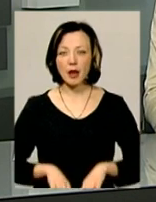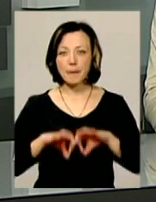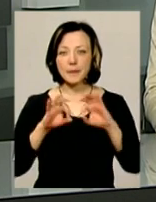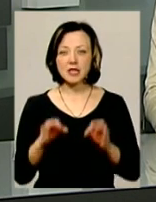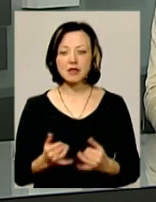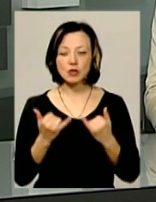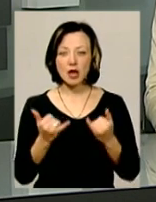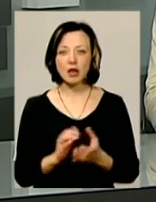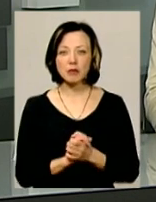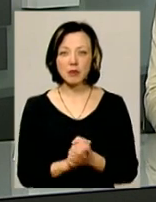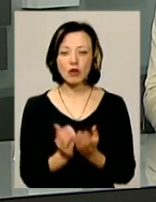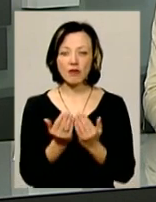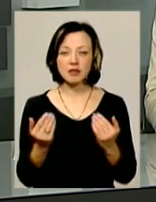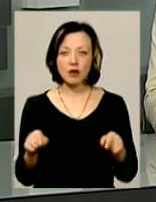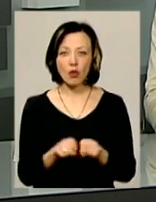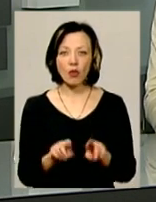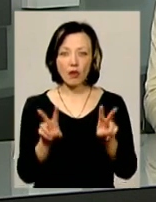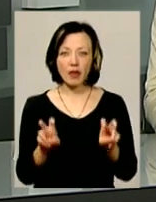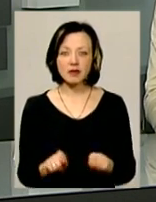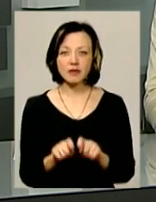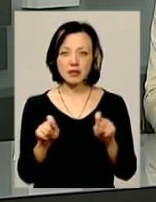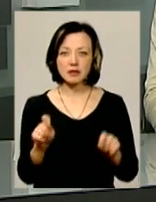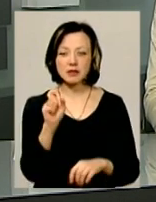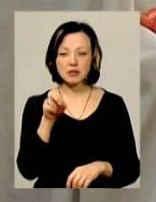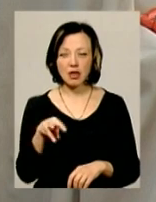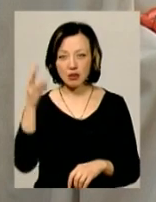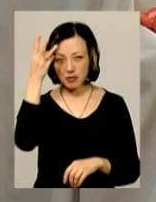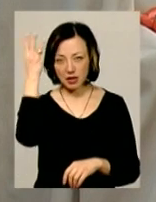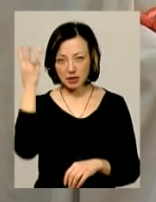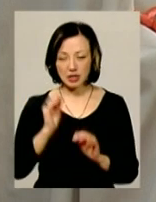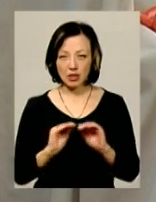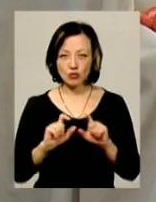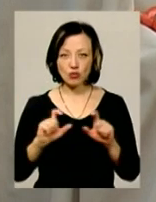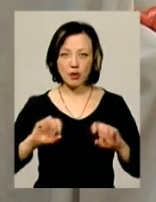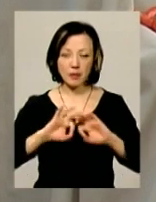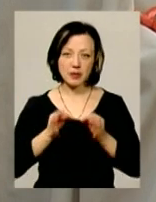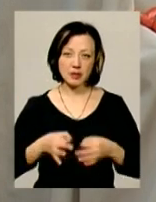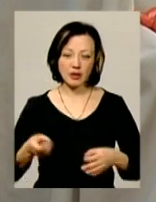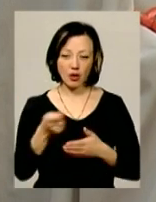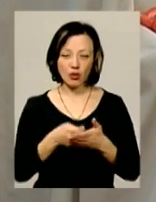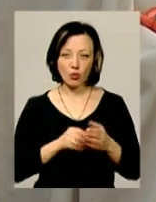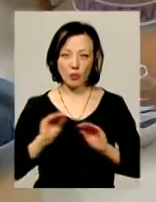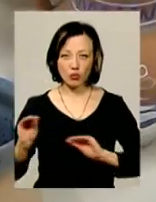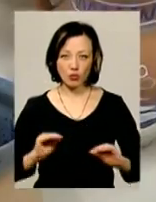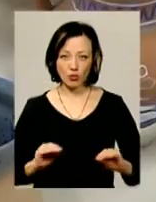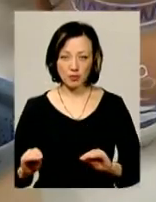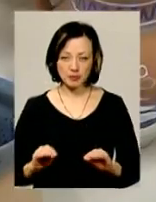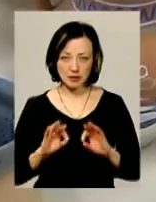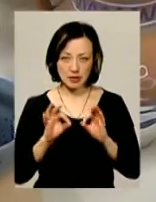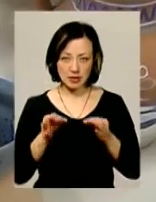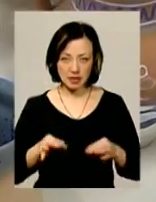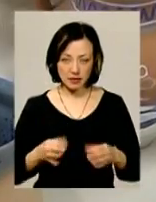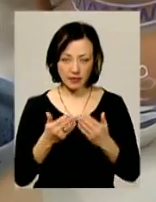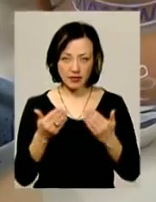заради миру. Виставка з такою назвою відкрилась у виставковій залі Хмельницької дитячої школи образотворчого та декоративно-прикладного мистецтва.